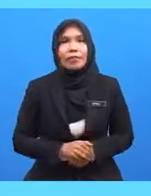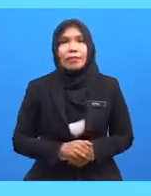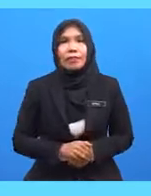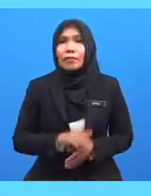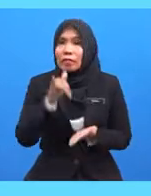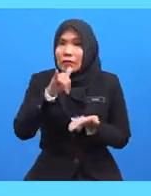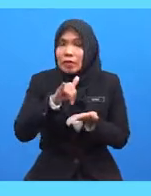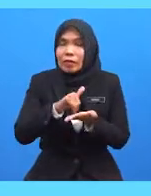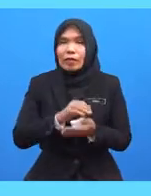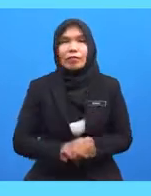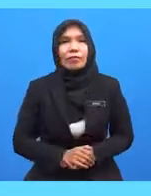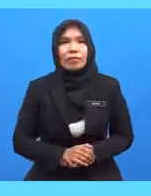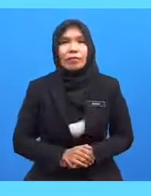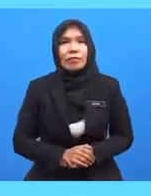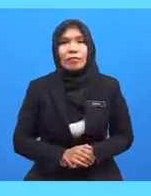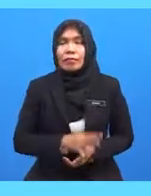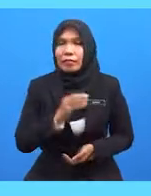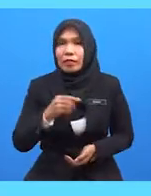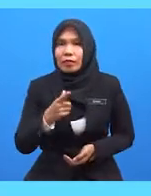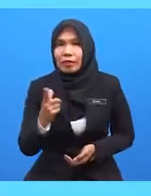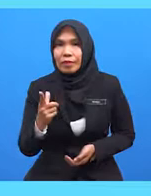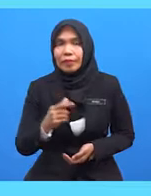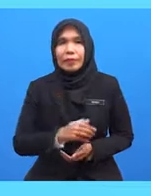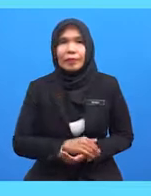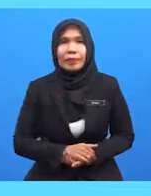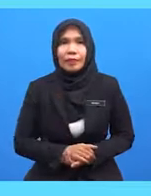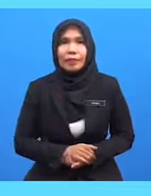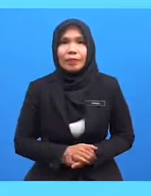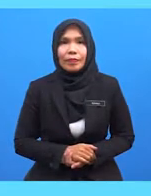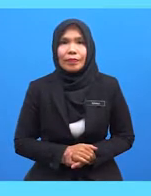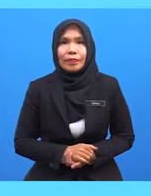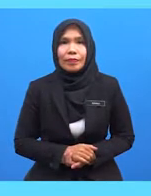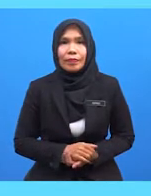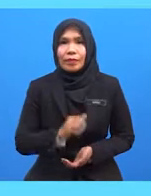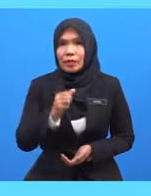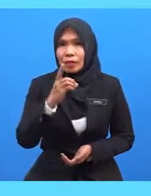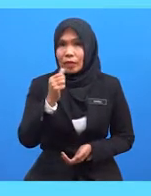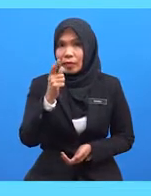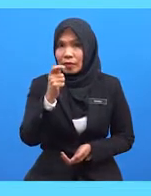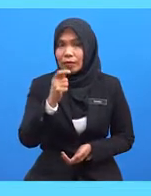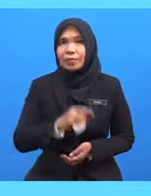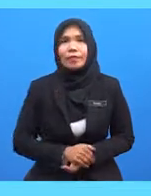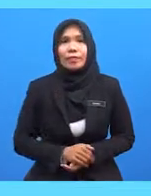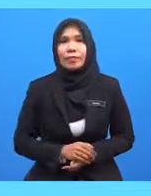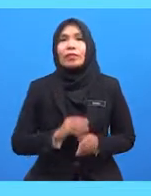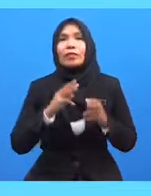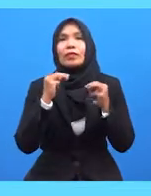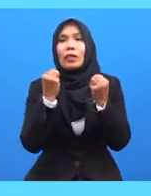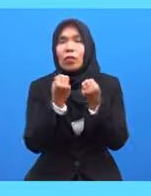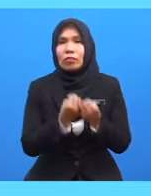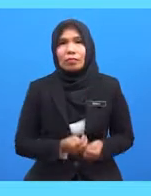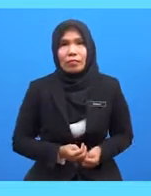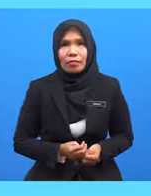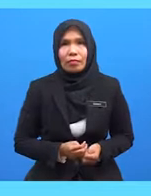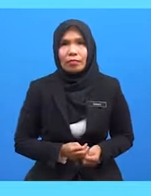yakim, ilham, nasib dan sebagainya. Hal-hal adat dan pergaulan, kaum,